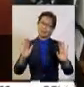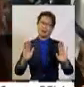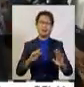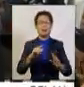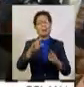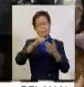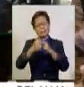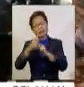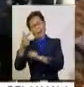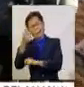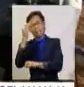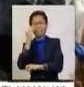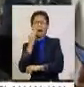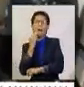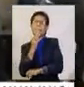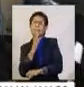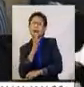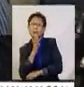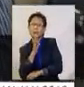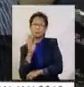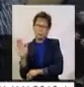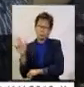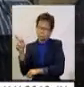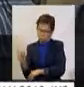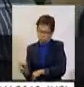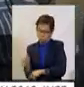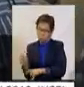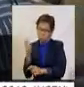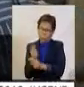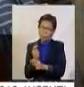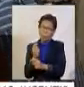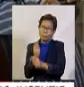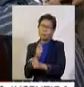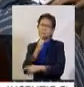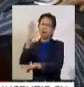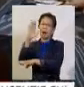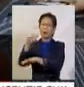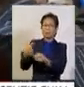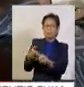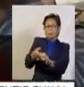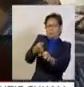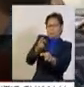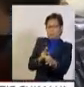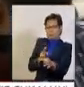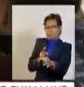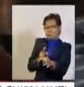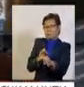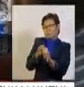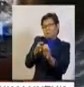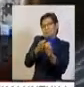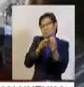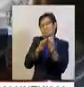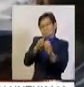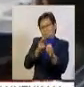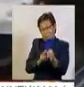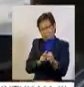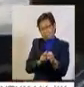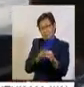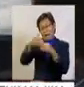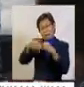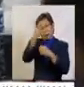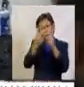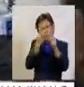isu lain, Tun Dr. Mahathir menegaskan beliau tetap berpegang kepada janji untuk berundur daripada jawatan Perdana Menteri selepas